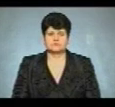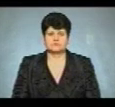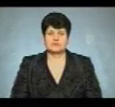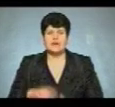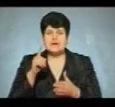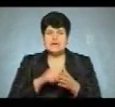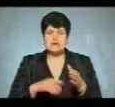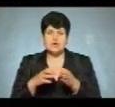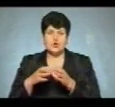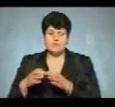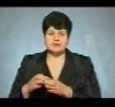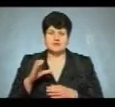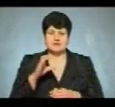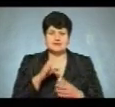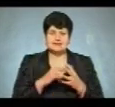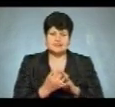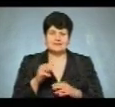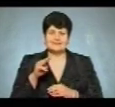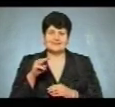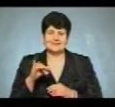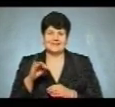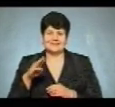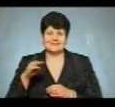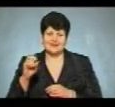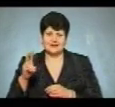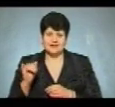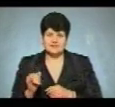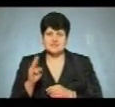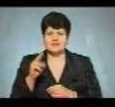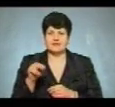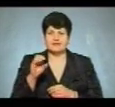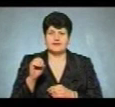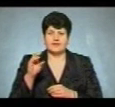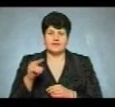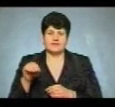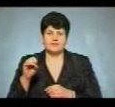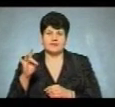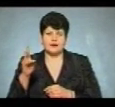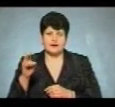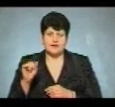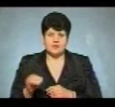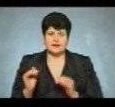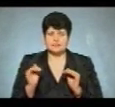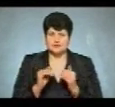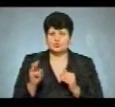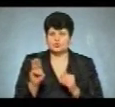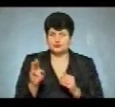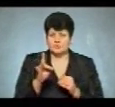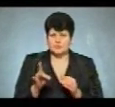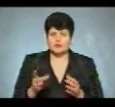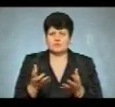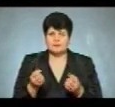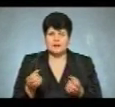Релігійні громади сіл Тетильківці, Гриньківці та Малі Дитеркали Шумського району сьогодні отримали укази про приєднання